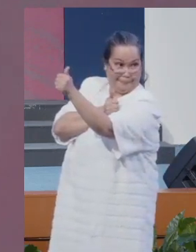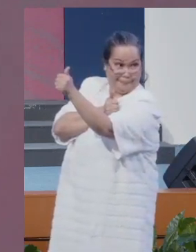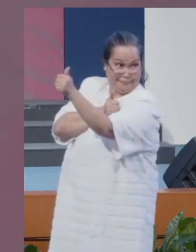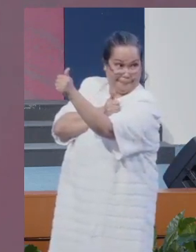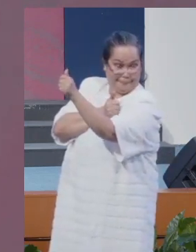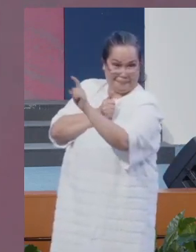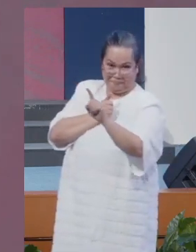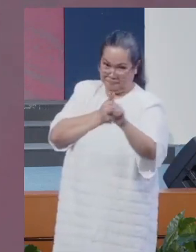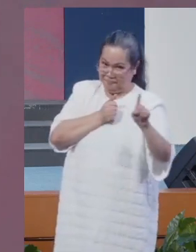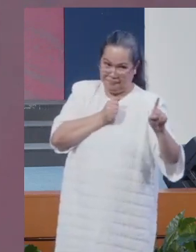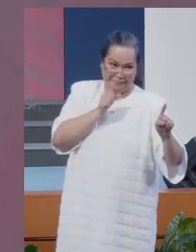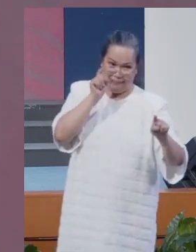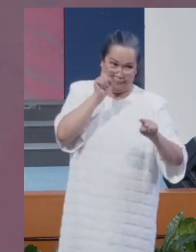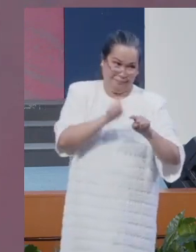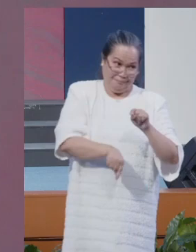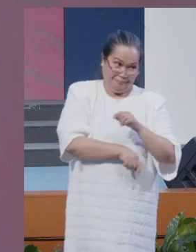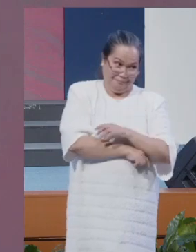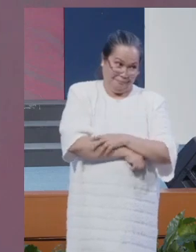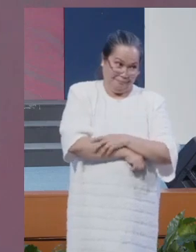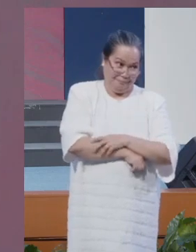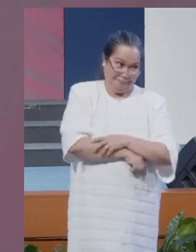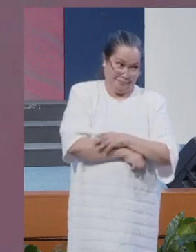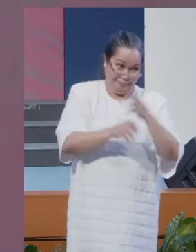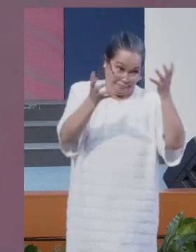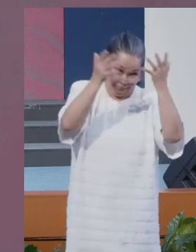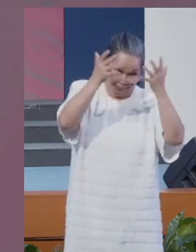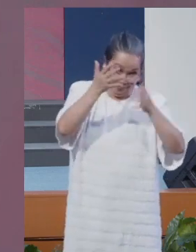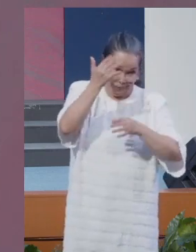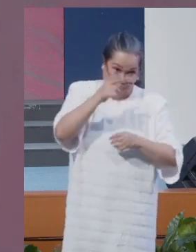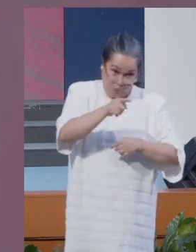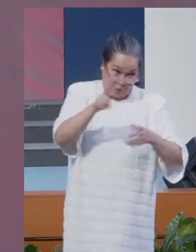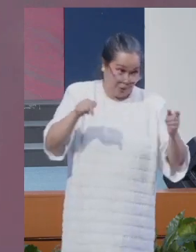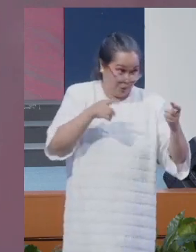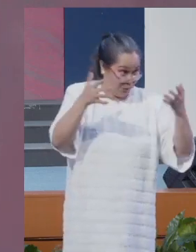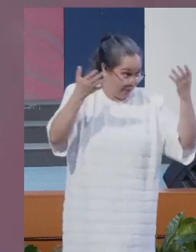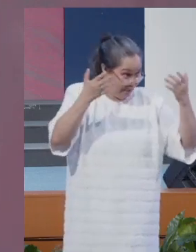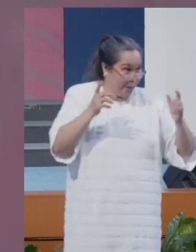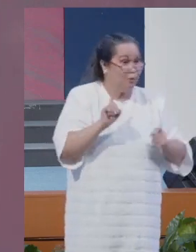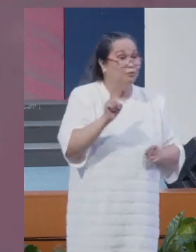Hindi rin kayo pwedeng mag-celebrate. Ano i-celebrate nyo?